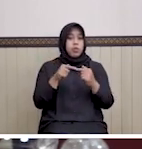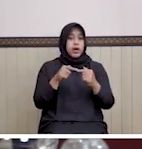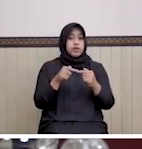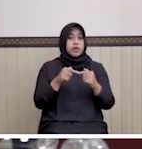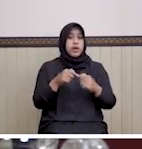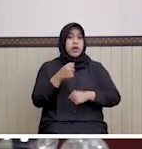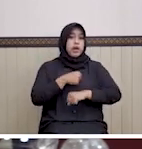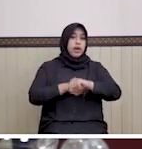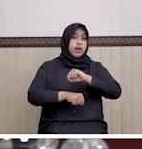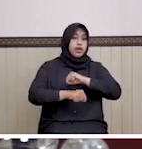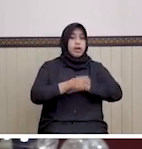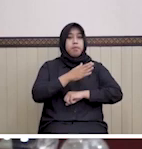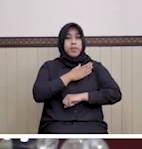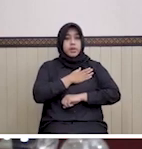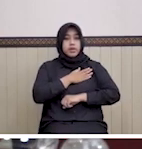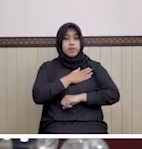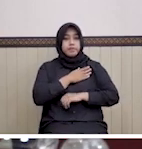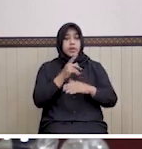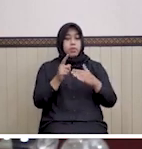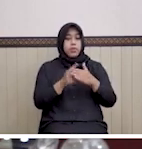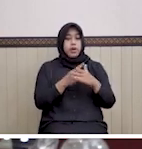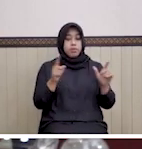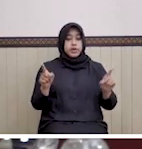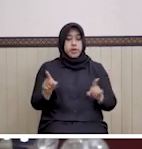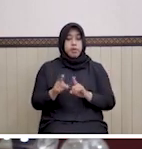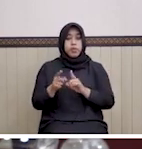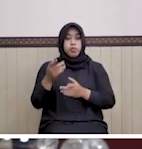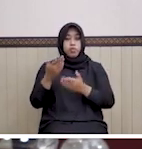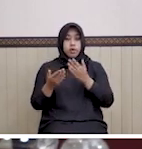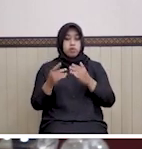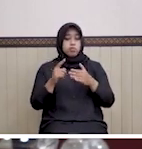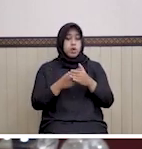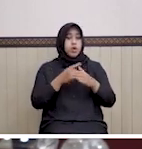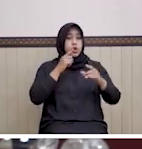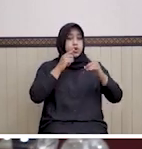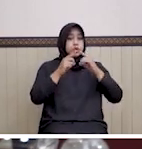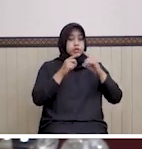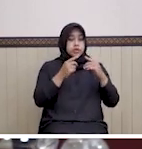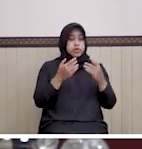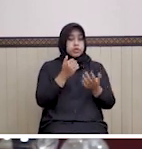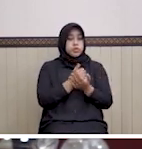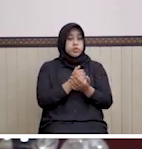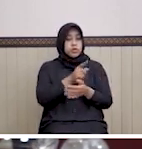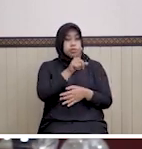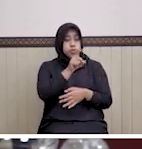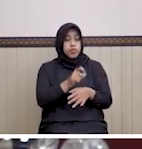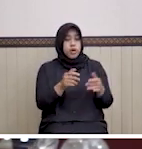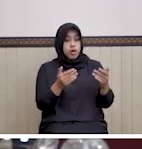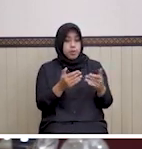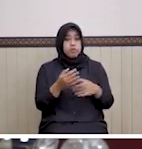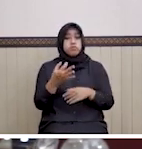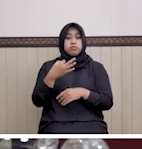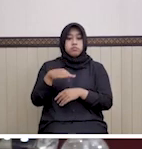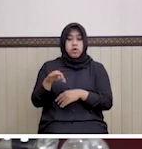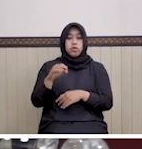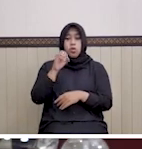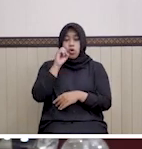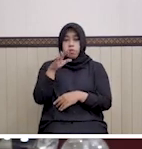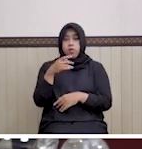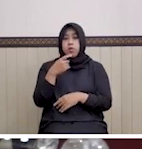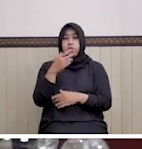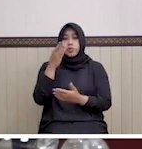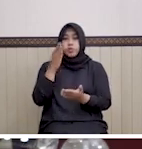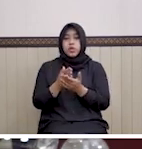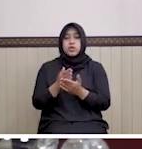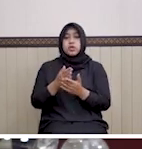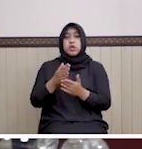itu dia dari mulai pendamping baru kemudian dia berkonsultasi pada ahli apa yang diperlukan baru dia ngomong kepada